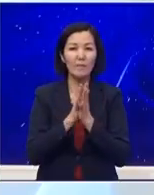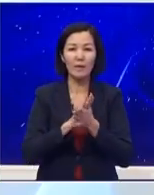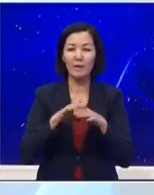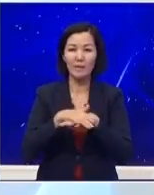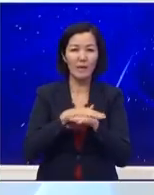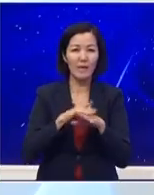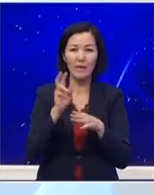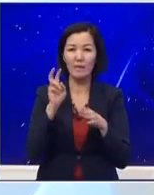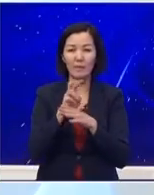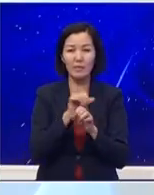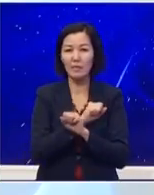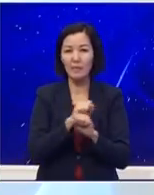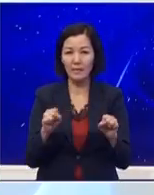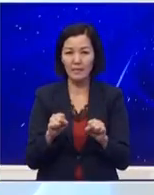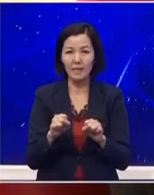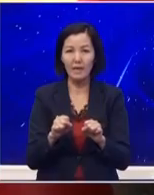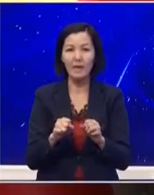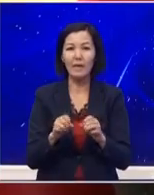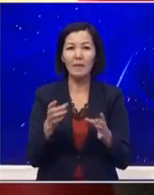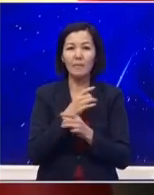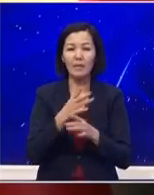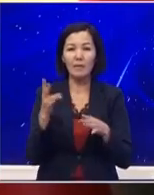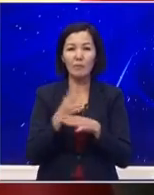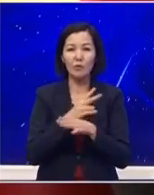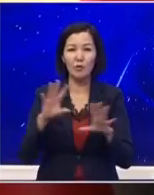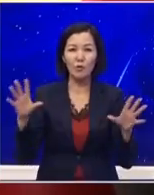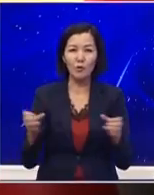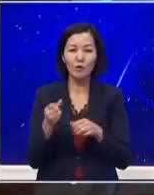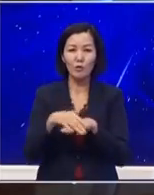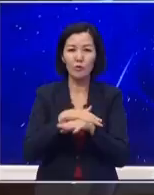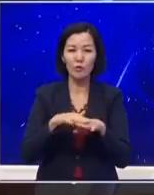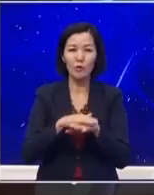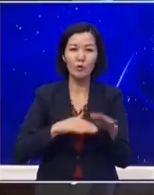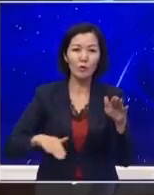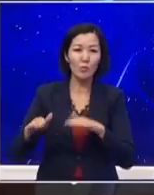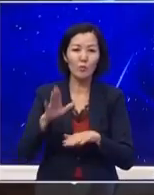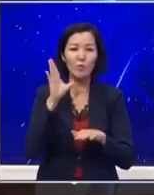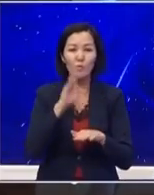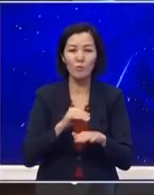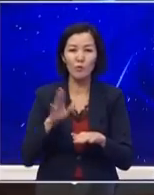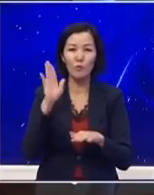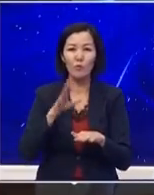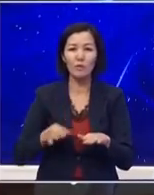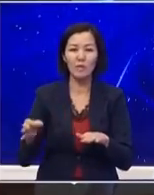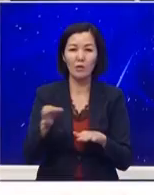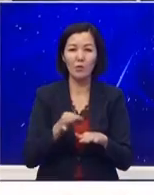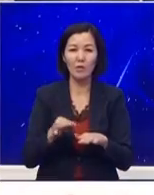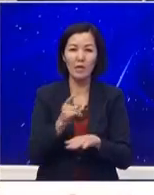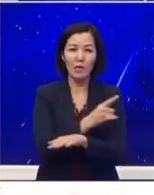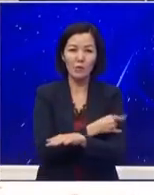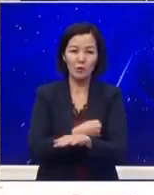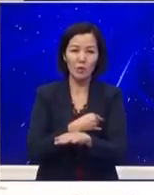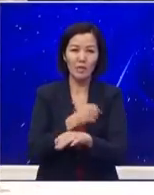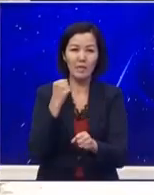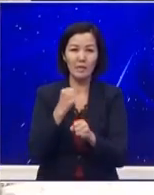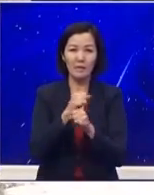жағдайлар департаменті мамандары мәлімдеді. Мейрам түні құтқарушылар тұрғындардың шомылуы мүмкін өзен көлдерде күшейтілген кезекшілік жұмысын